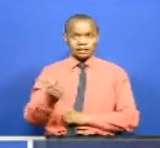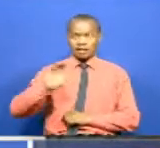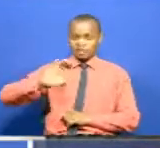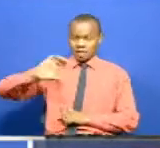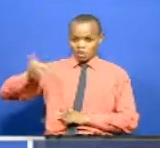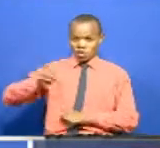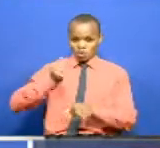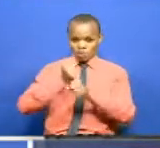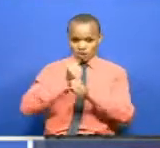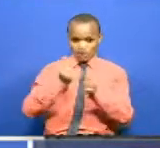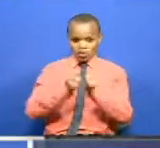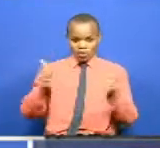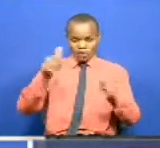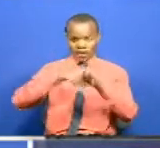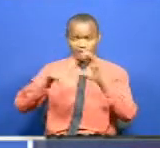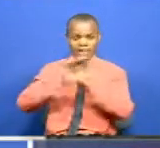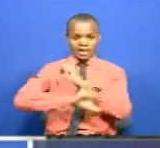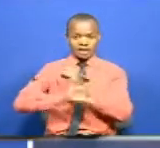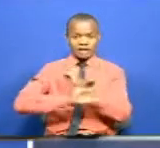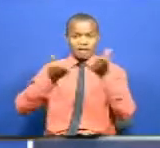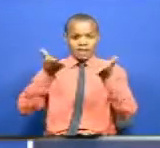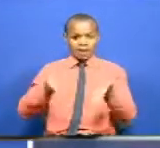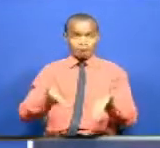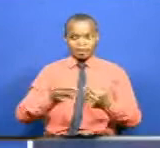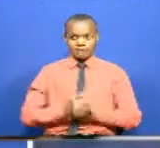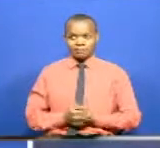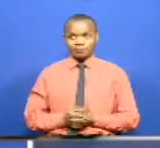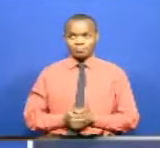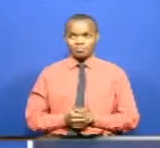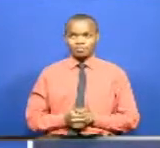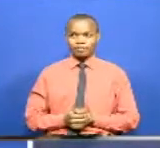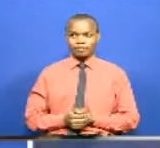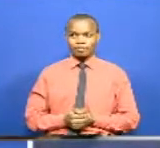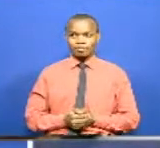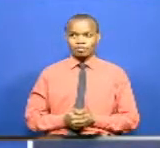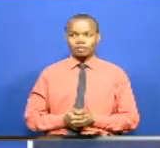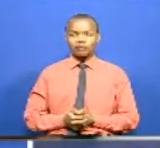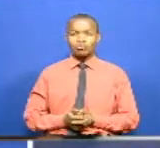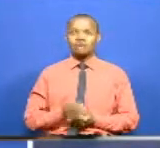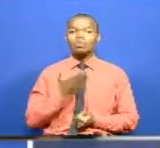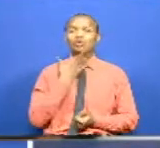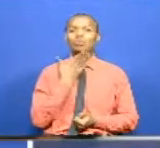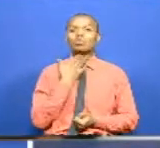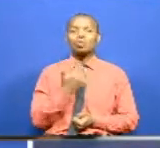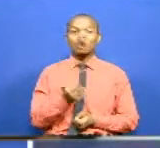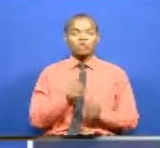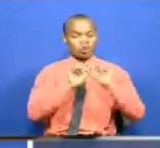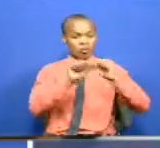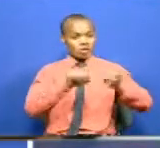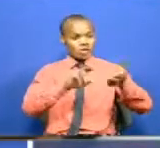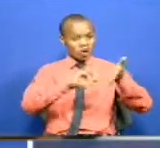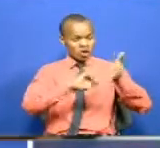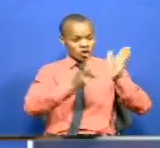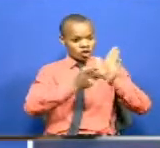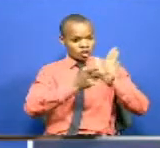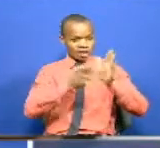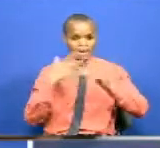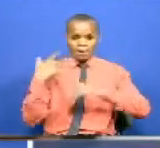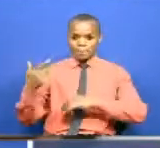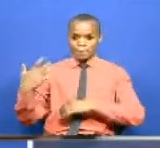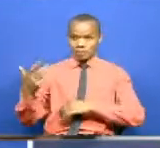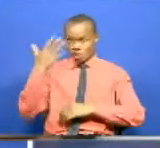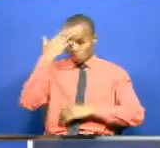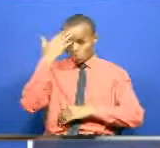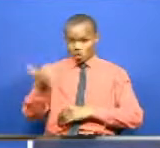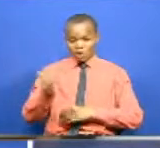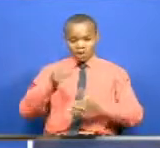counties in this country. Auditors need to see the original tender documents, because what we are